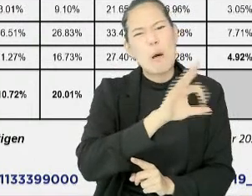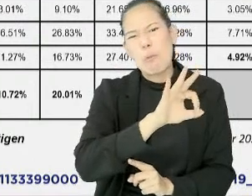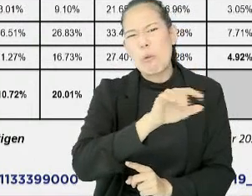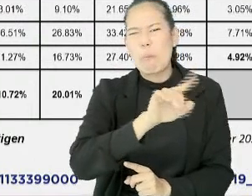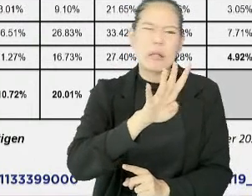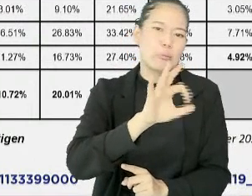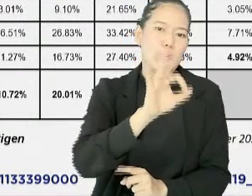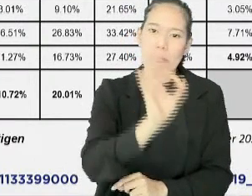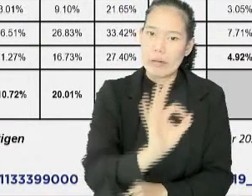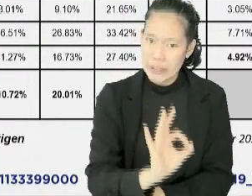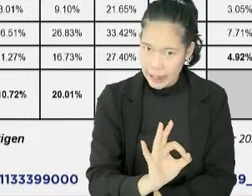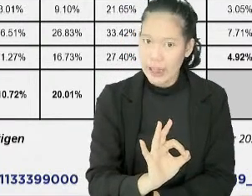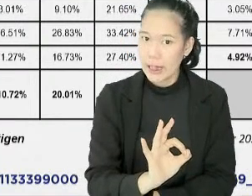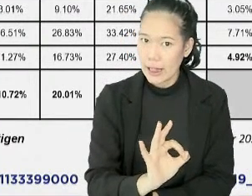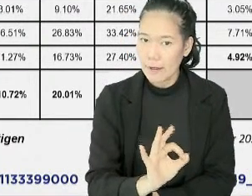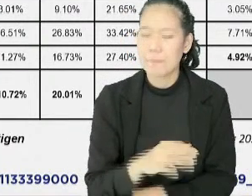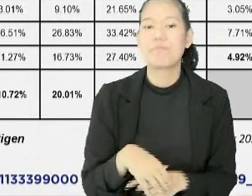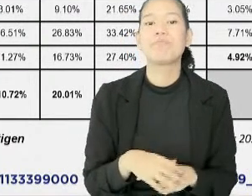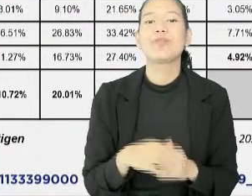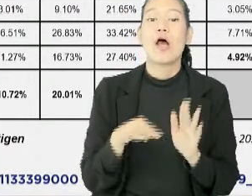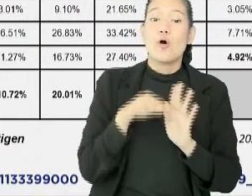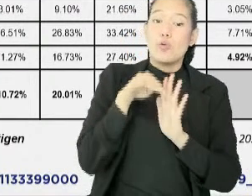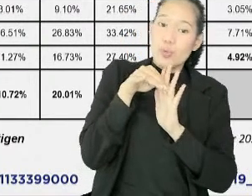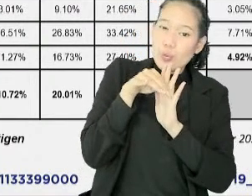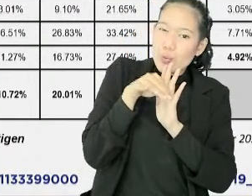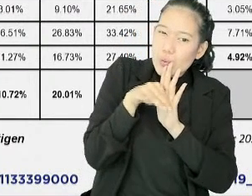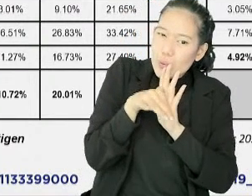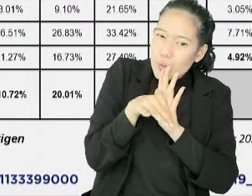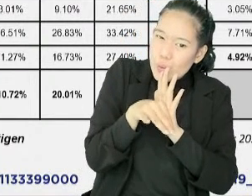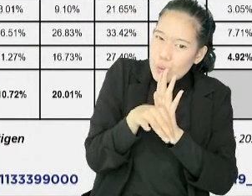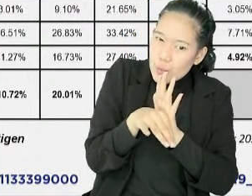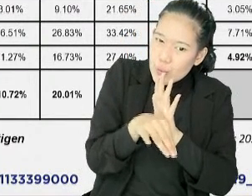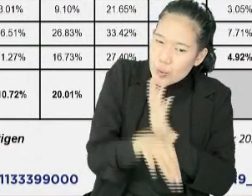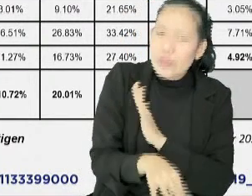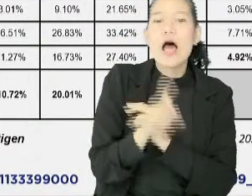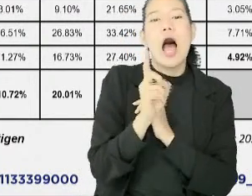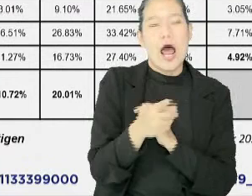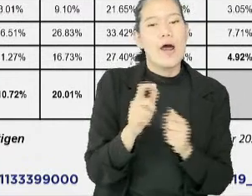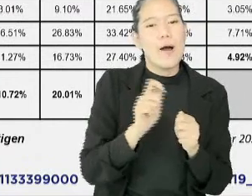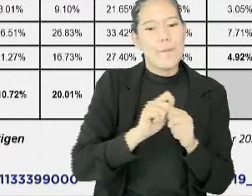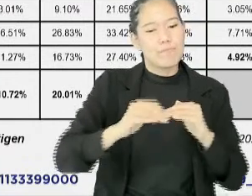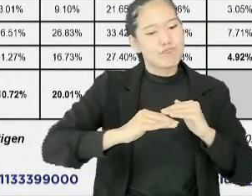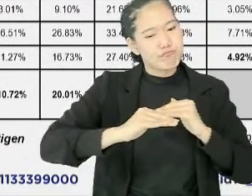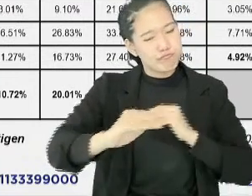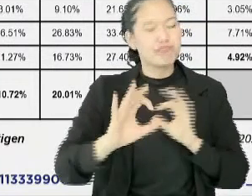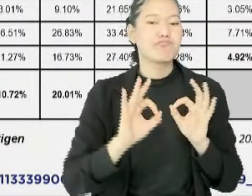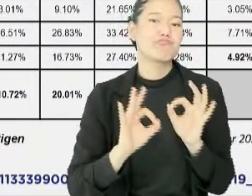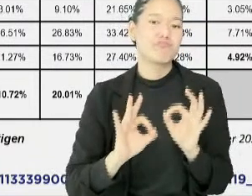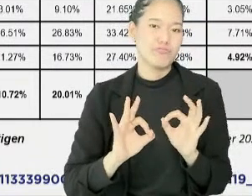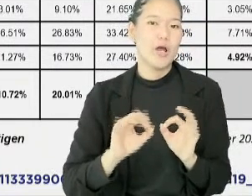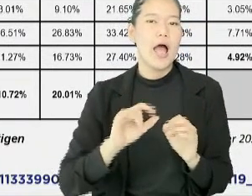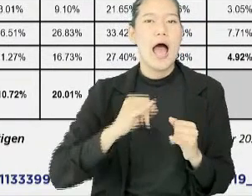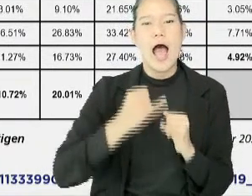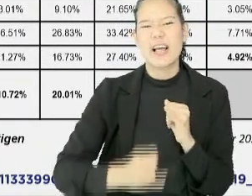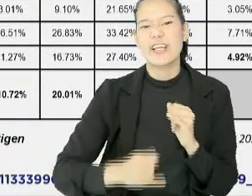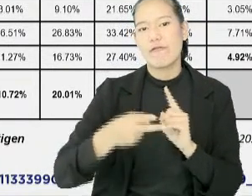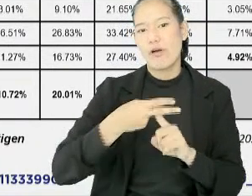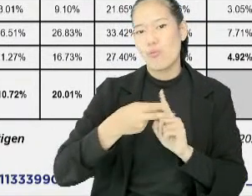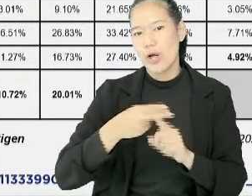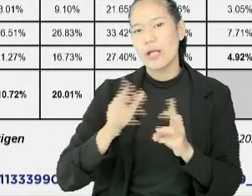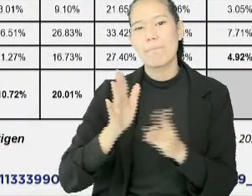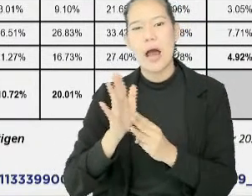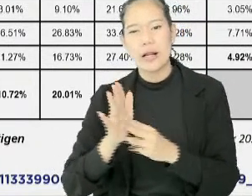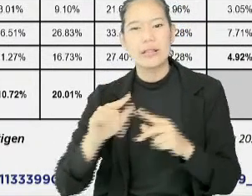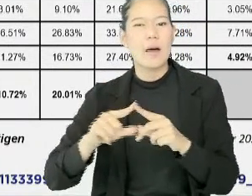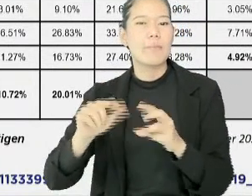30-an 40% gitu kan kemudian turun kitab mengalami perbaikan sangat baik gitu Ya mulai akhir Februari